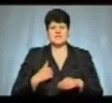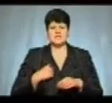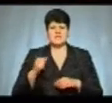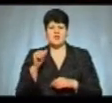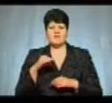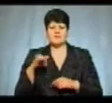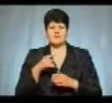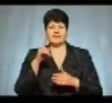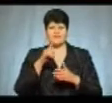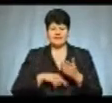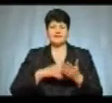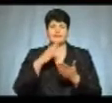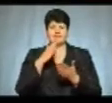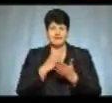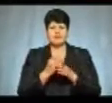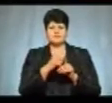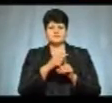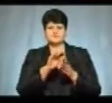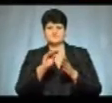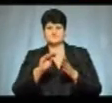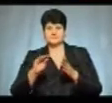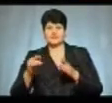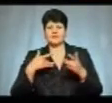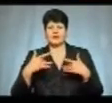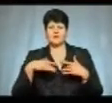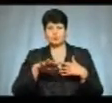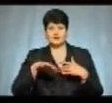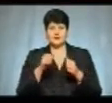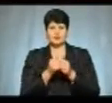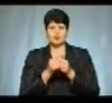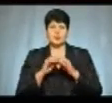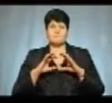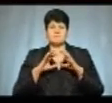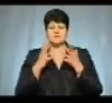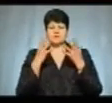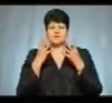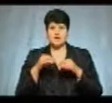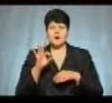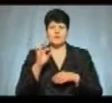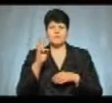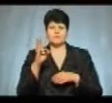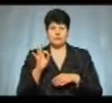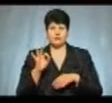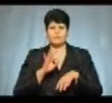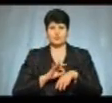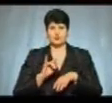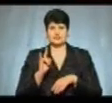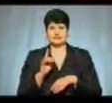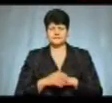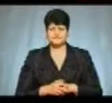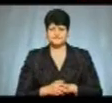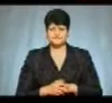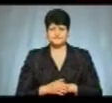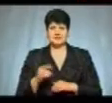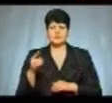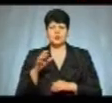слова зі свічок виклали тернополяни на театральному майдані до Міжнародного дня онкохворої дитини. Тернополянину